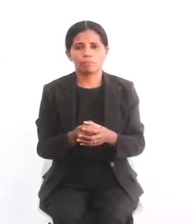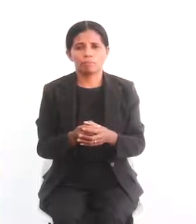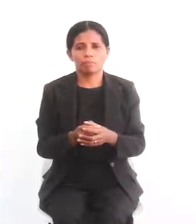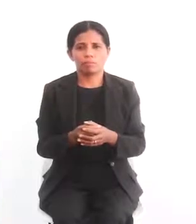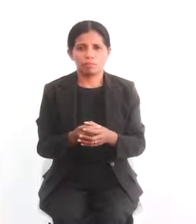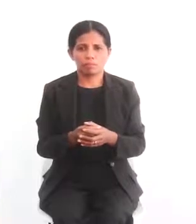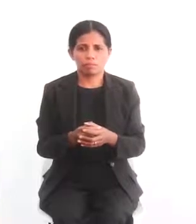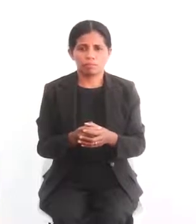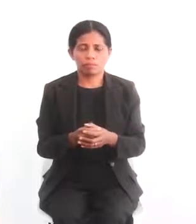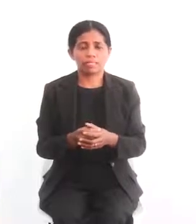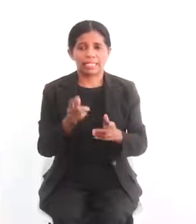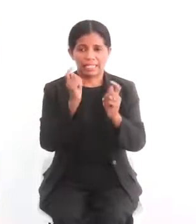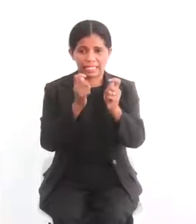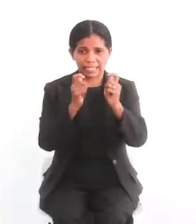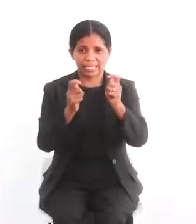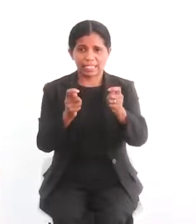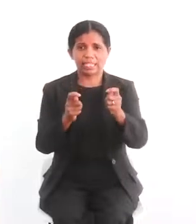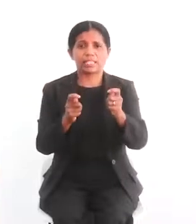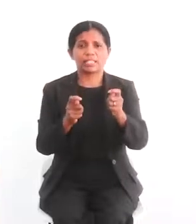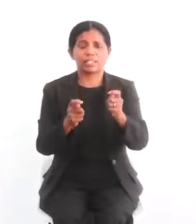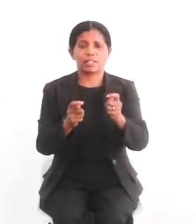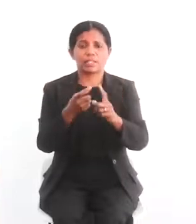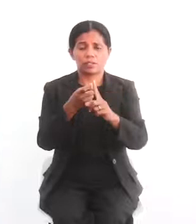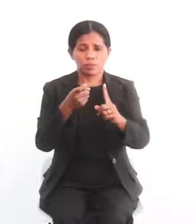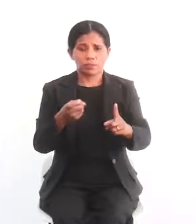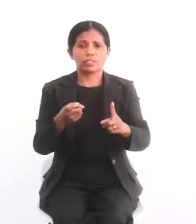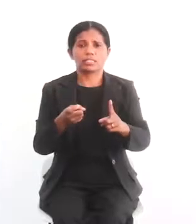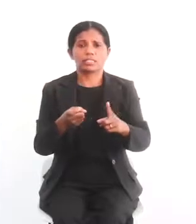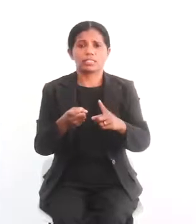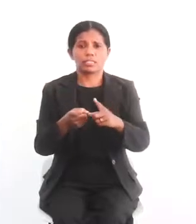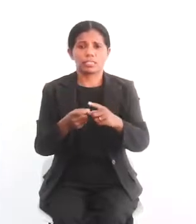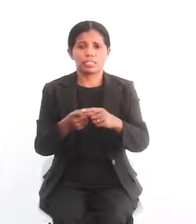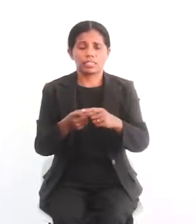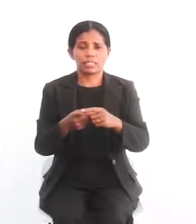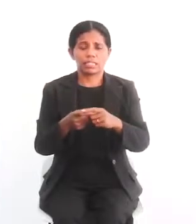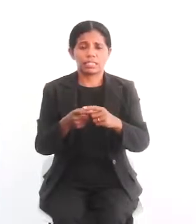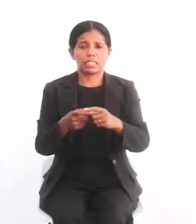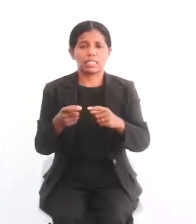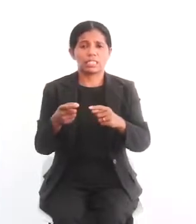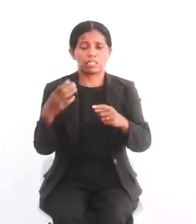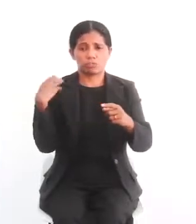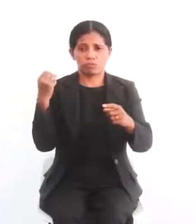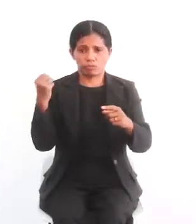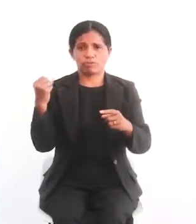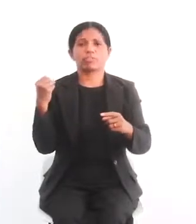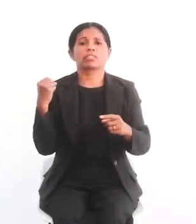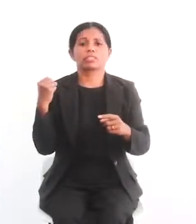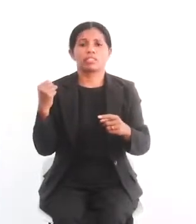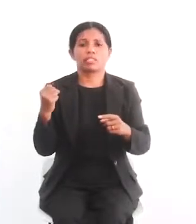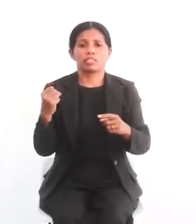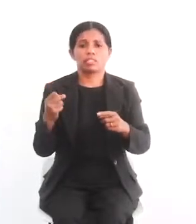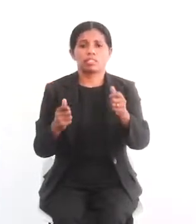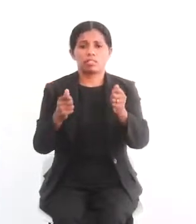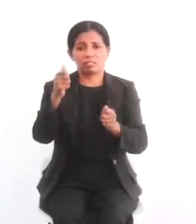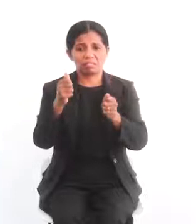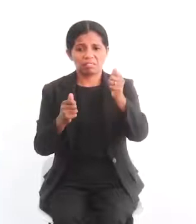agora mai ta kokotam fali forsa husi geometria ida seluk are imhare nya